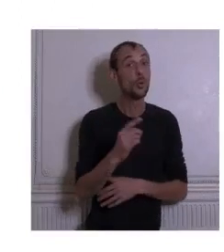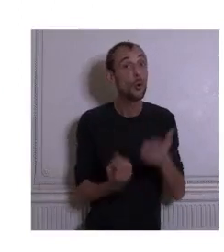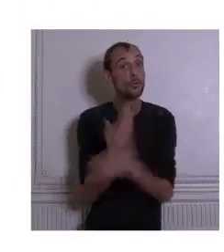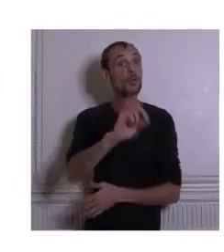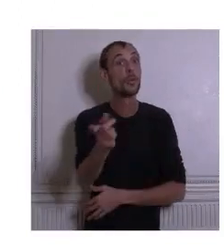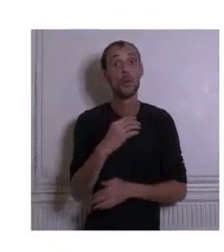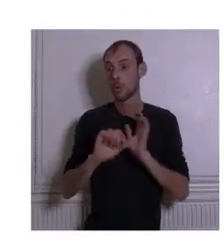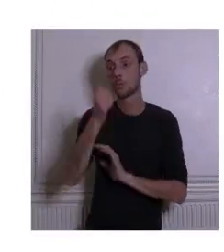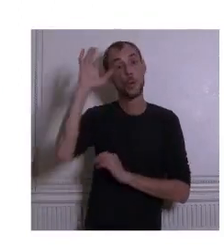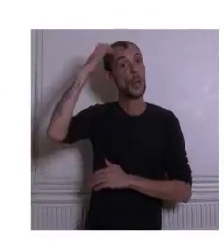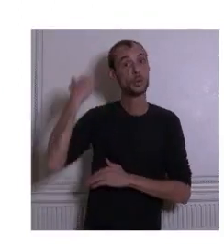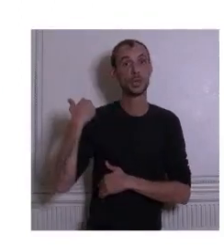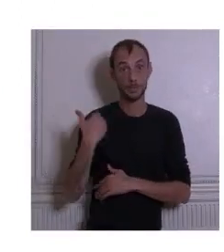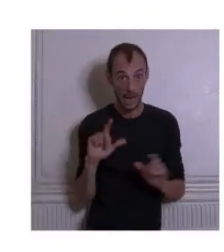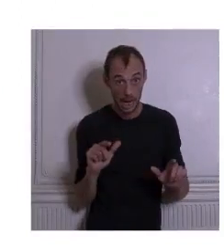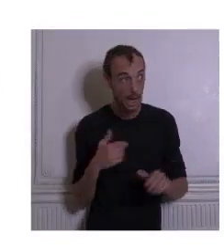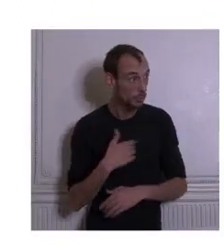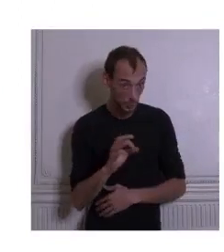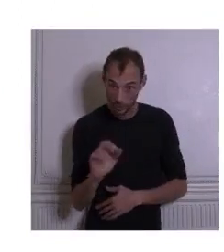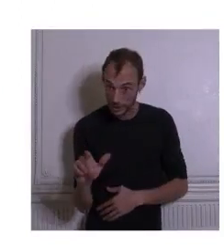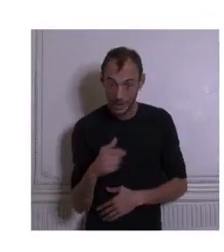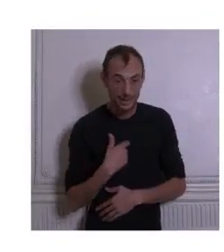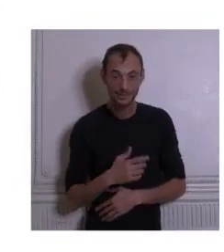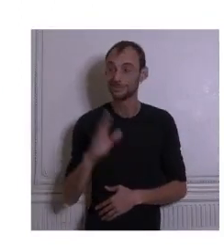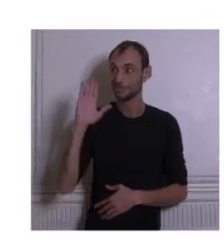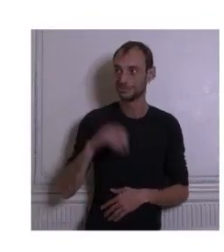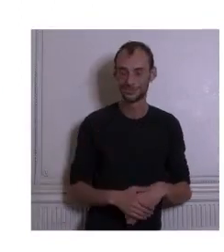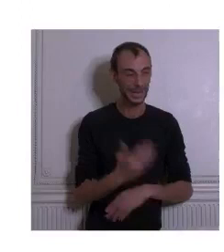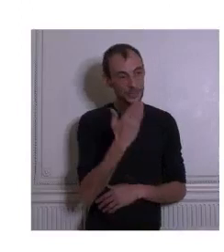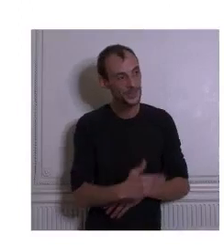Donc, les votes sur la 21, s'il vous plaît.